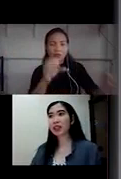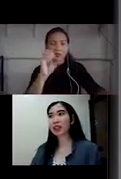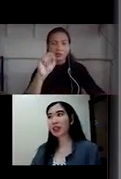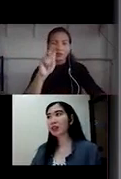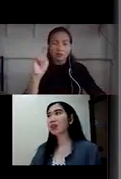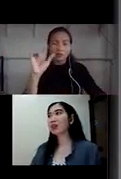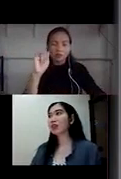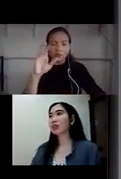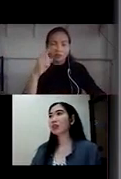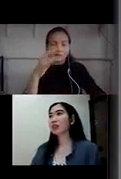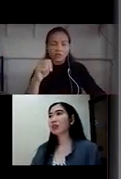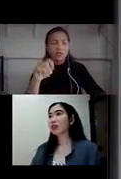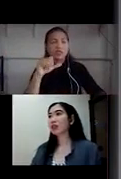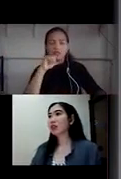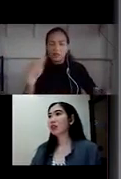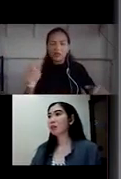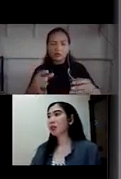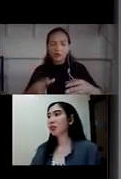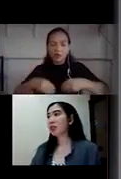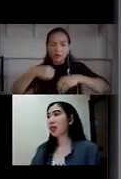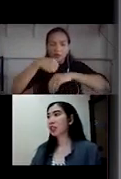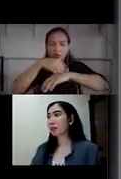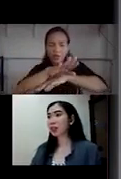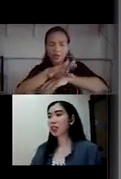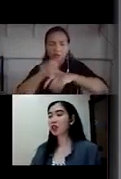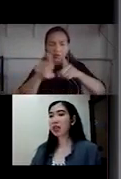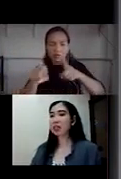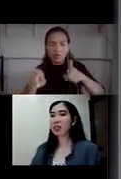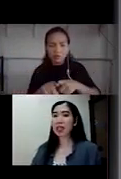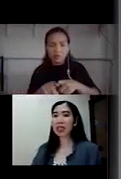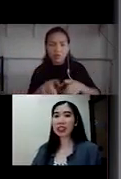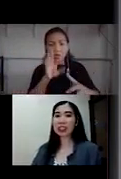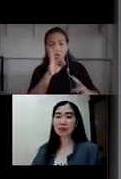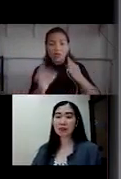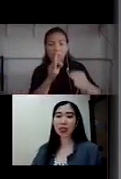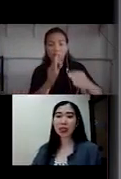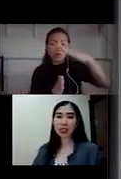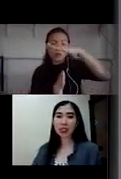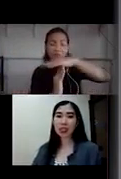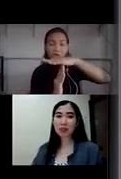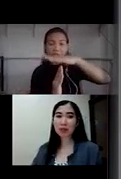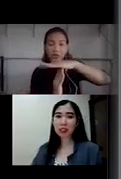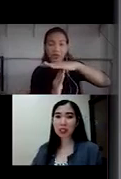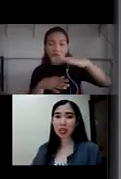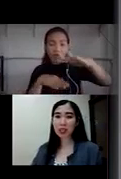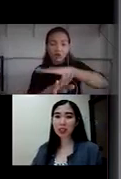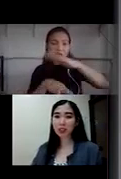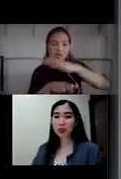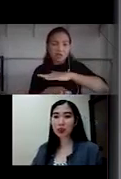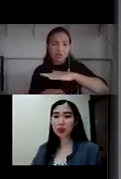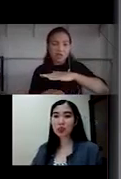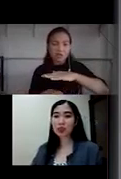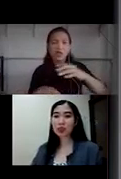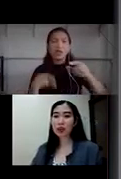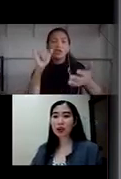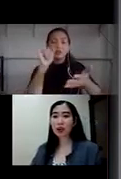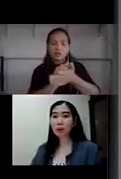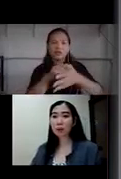ma-forward, and pag nag-expire na yung access niya, hindi na niya makikita sa inbox niya